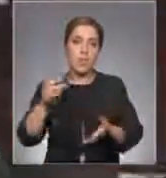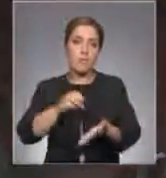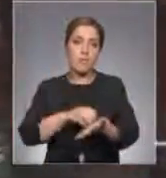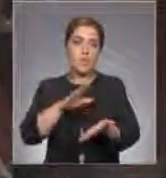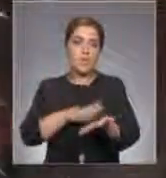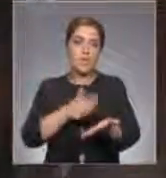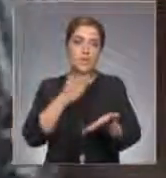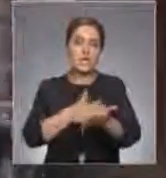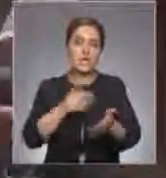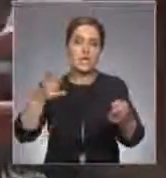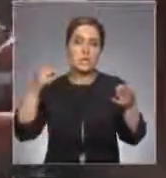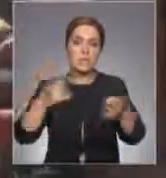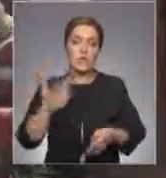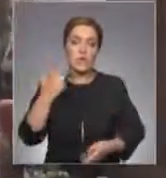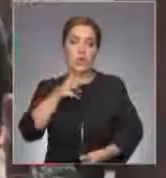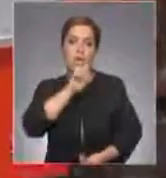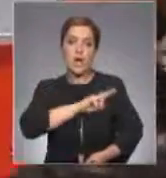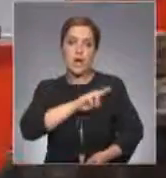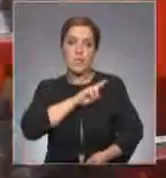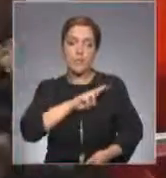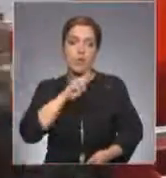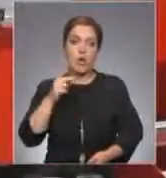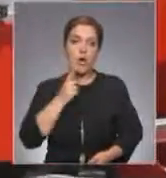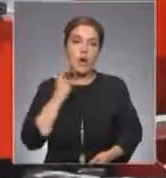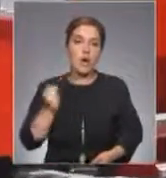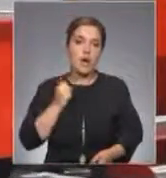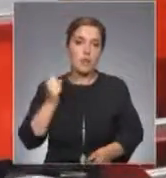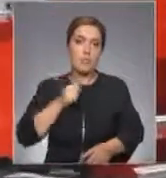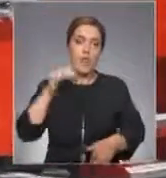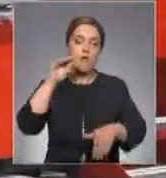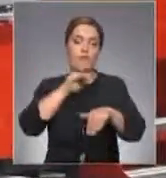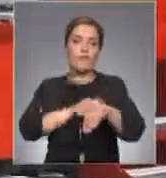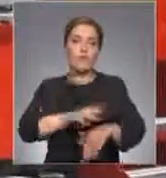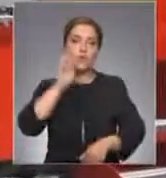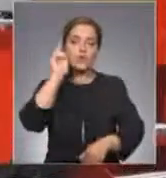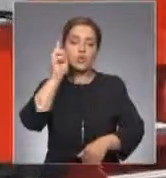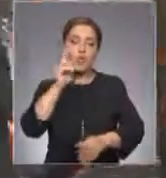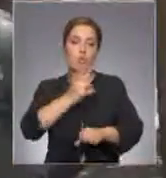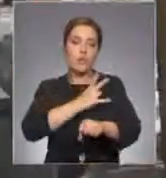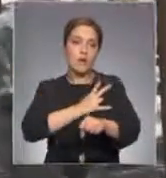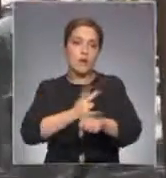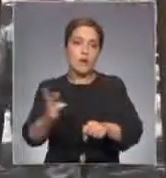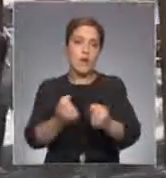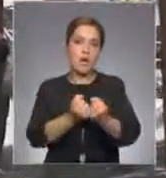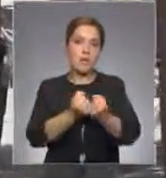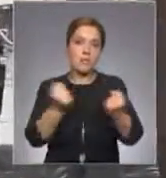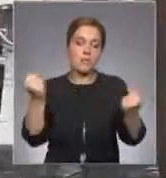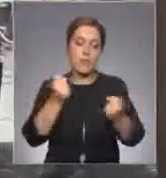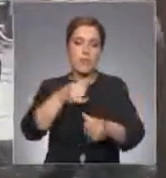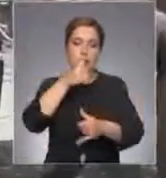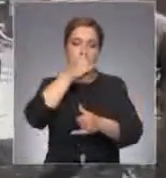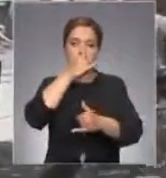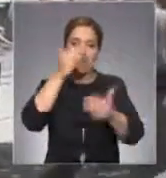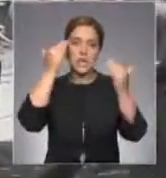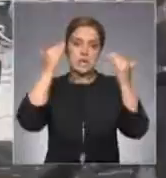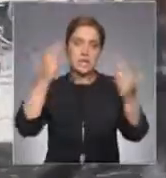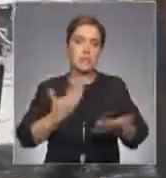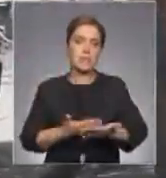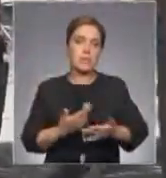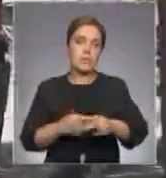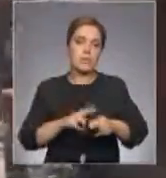данным информагентств, среди пострадавших 3 сотрудников сил безопасности. Выяснить, кто заложил мину, не представляется